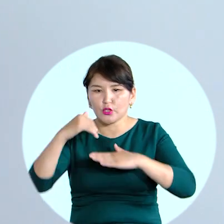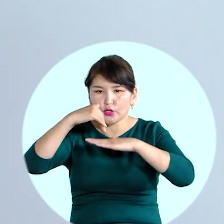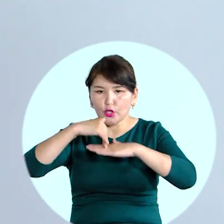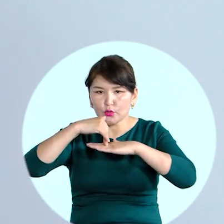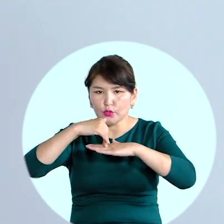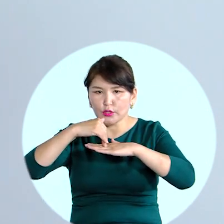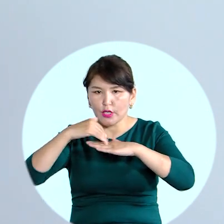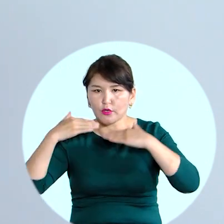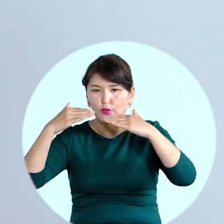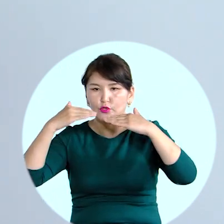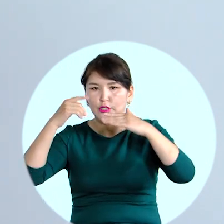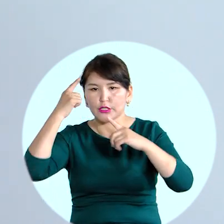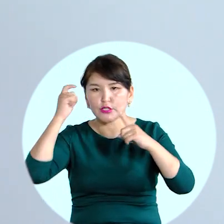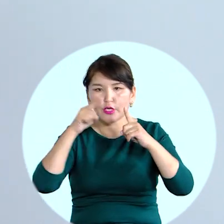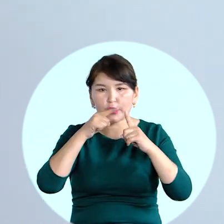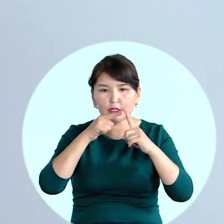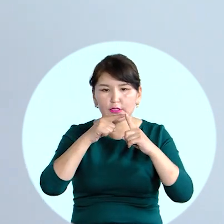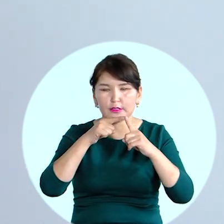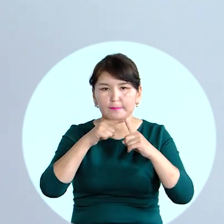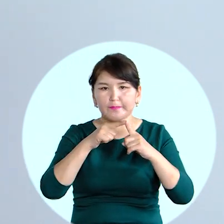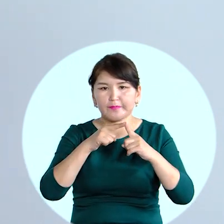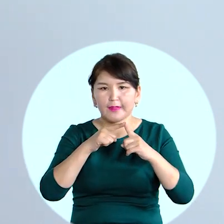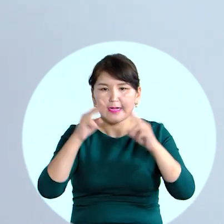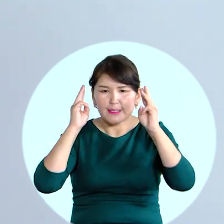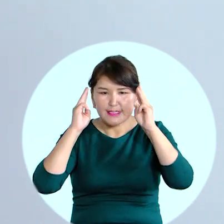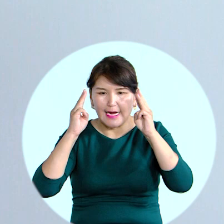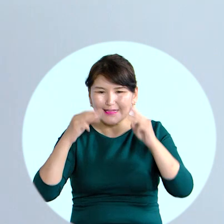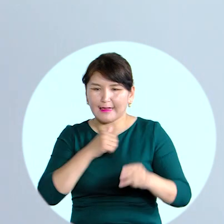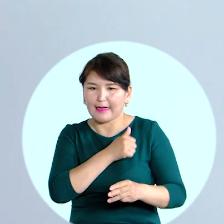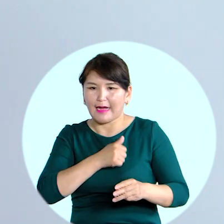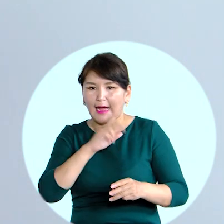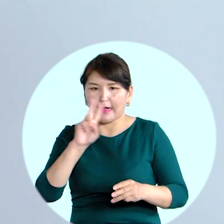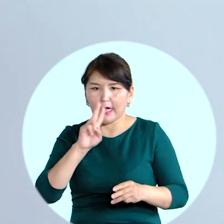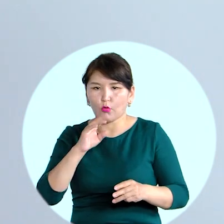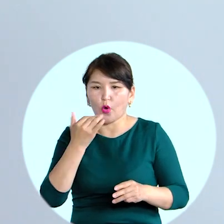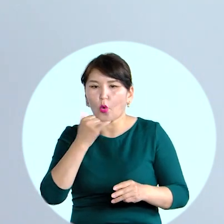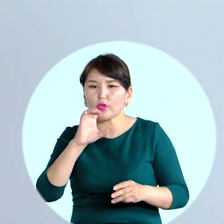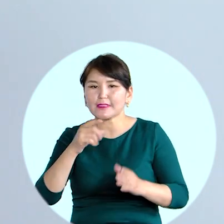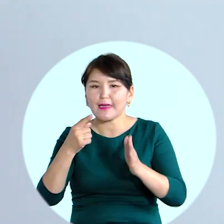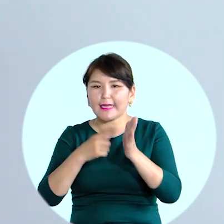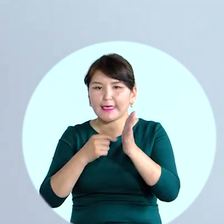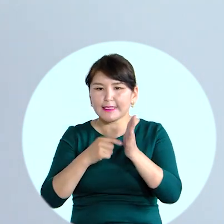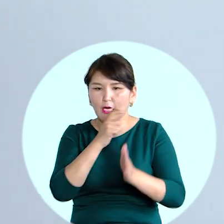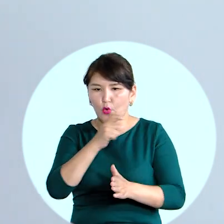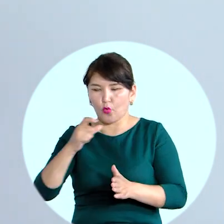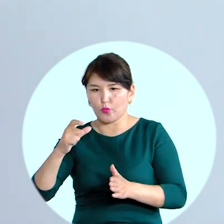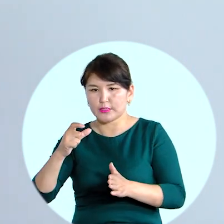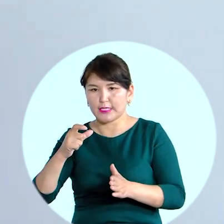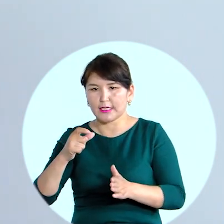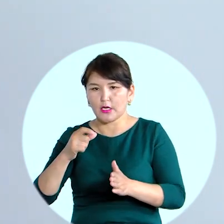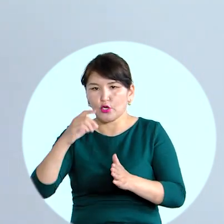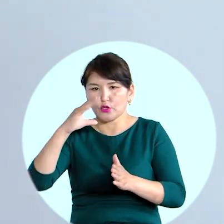хүн амын дот усаар дамжих халдвар өвчин гарч байгаа. Тэгэхээр энээс бид нар сэргийлэхэд бол доктортой хүчлийн зорилт